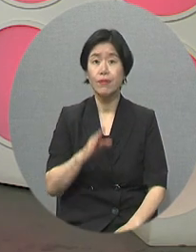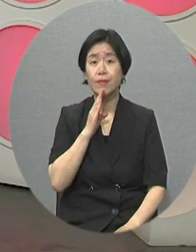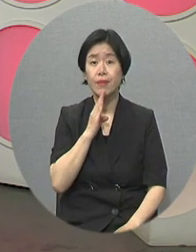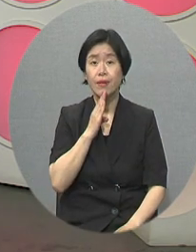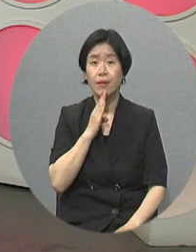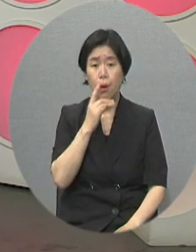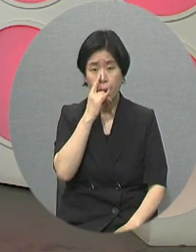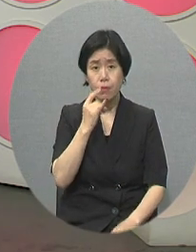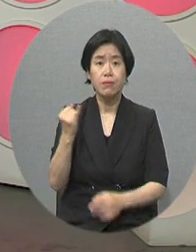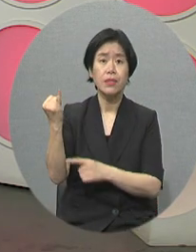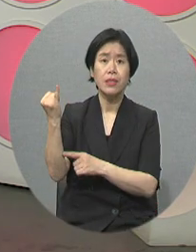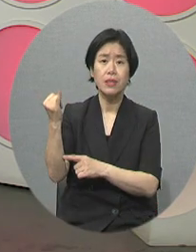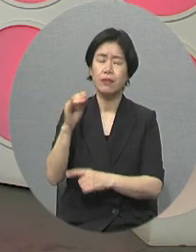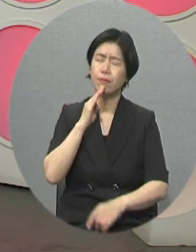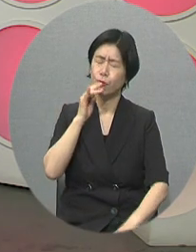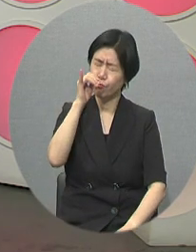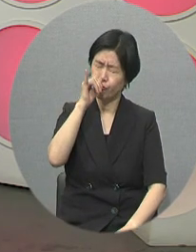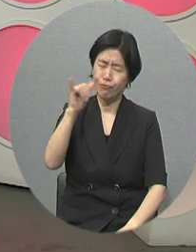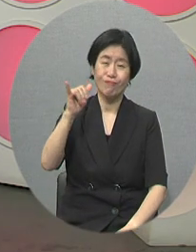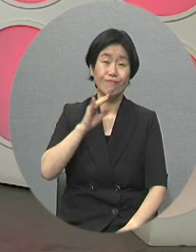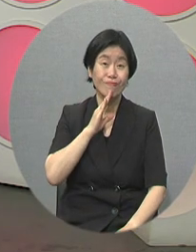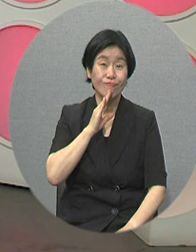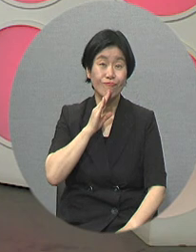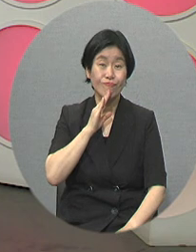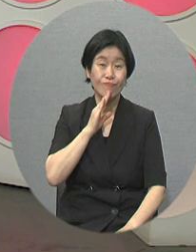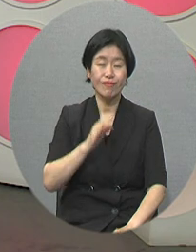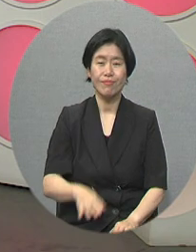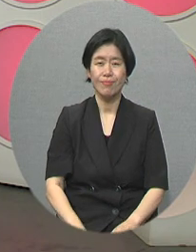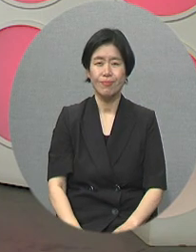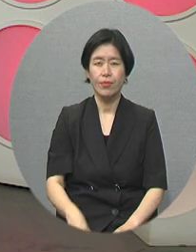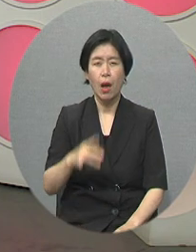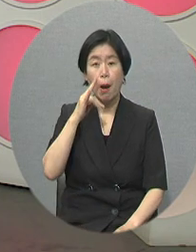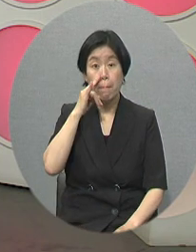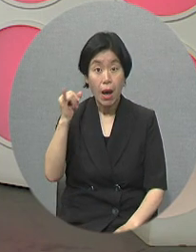사람도 네. 돕죠. 위대한 것 같아. 네. 엄마 그러면은